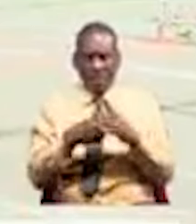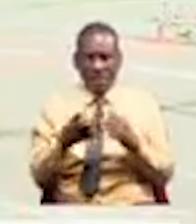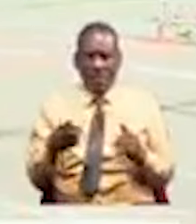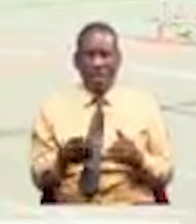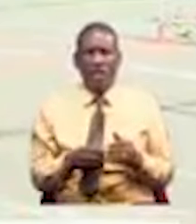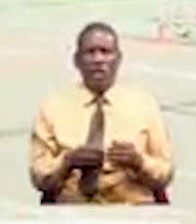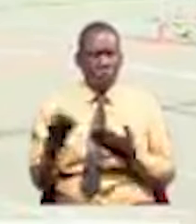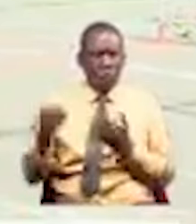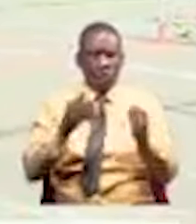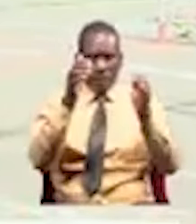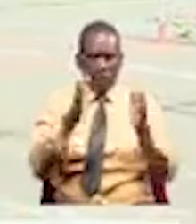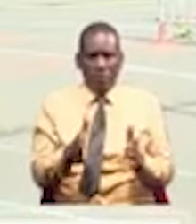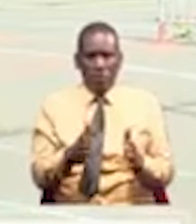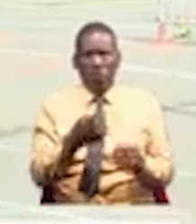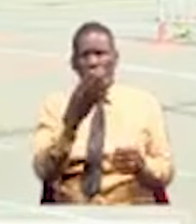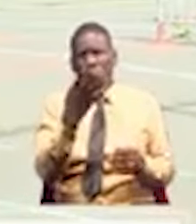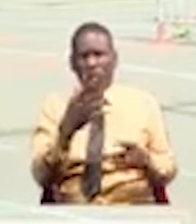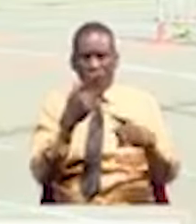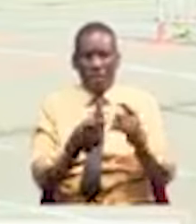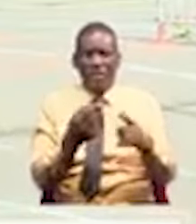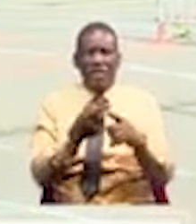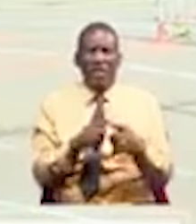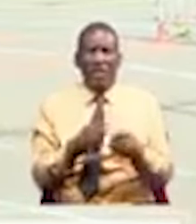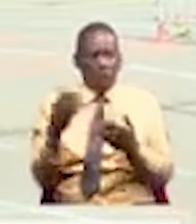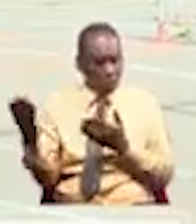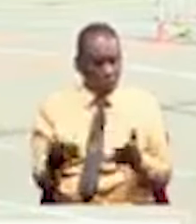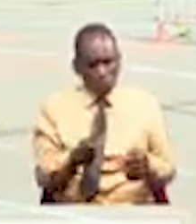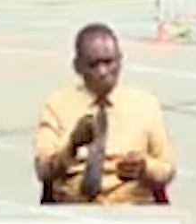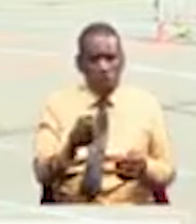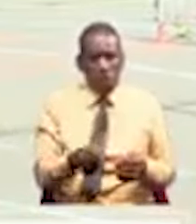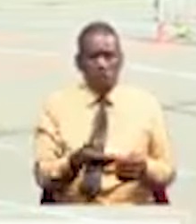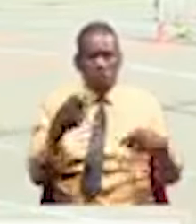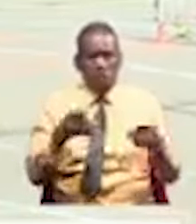Tukaletea mwingine wa 45. Alafu sasa tukaletea wale tunaita watoto.